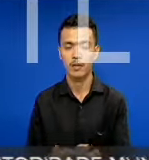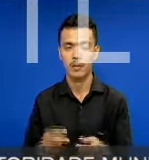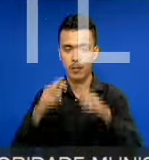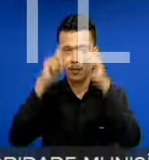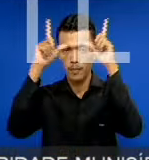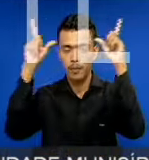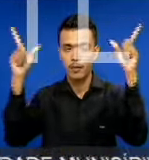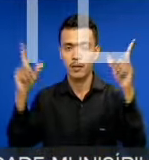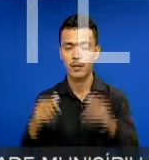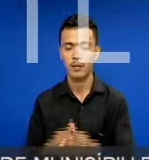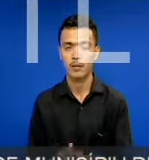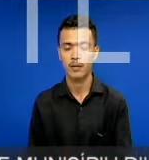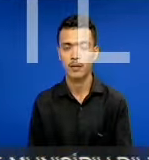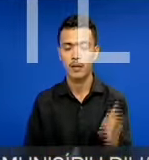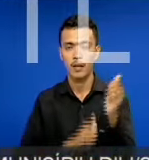or